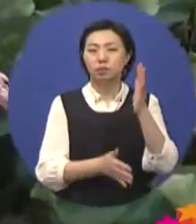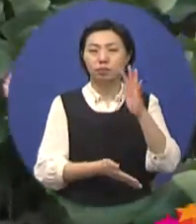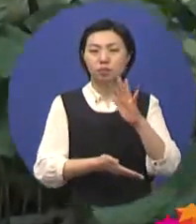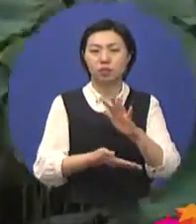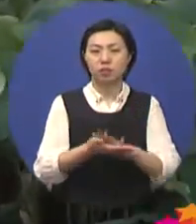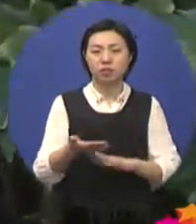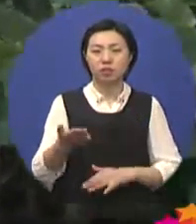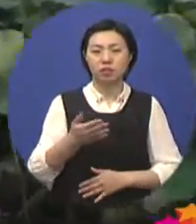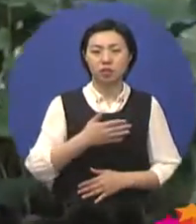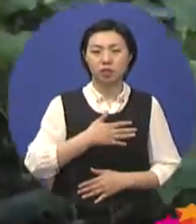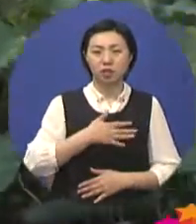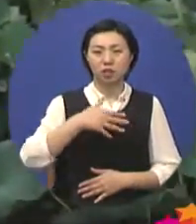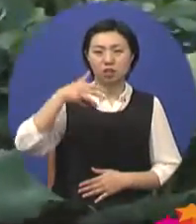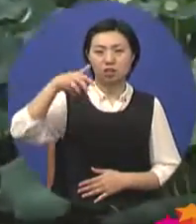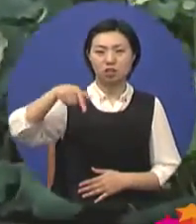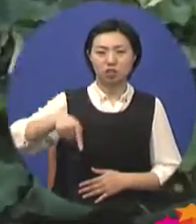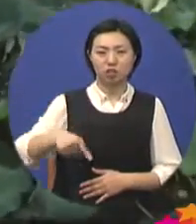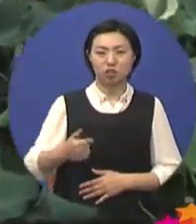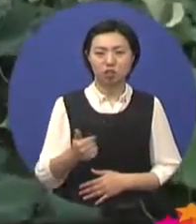춘향아